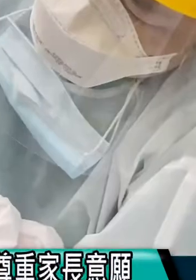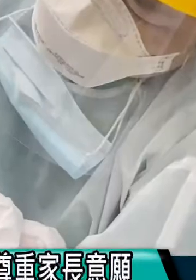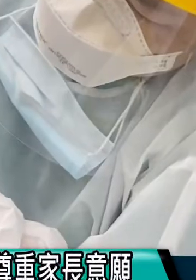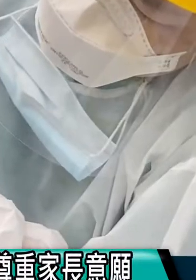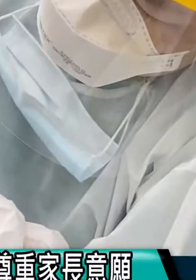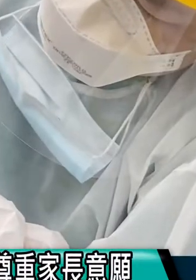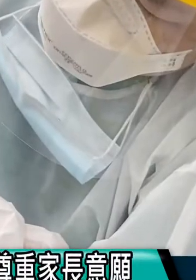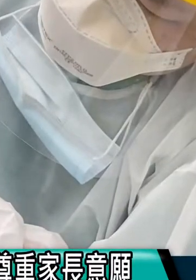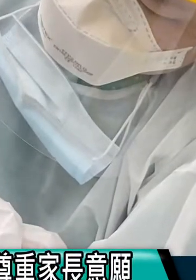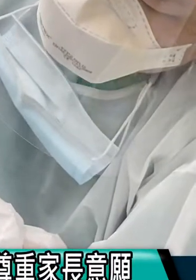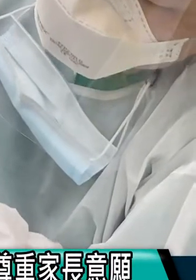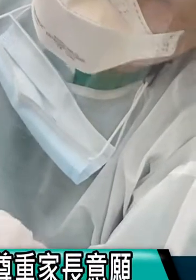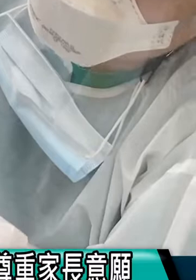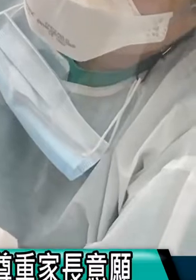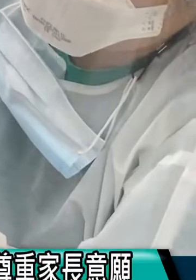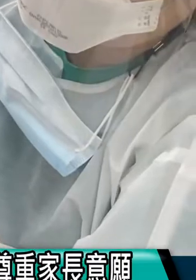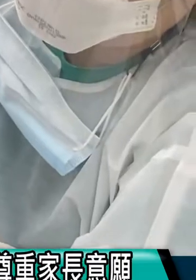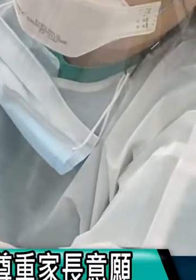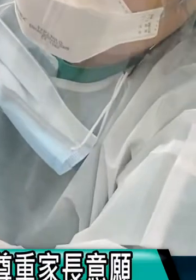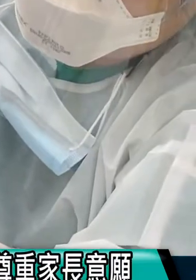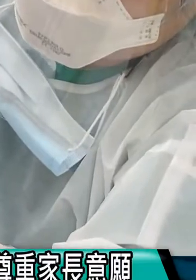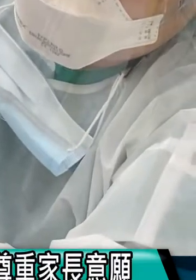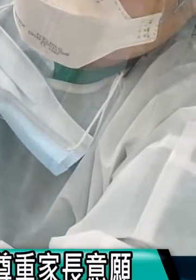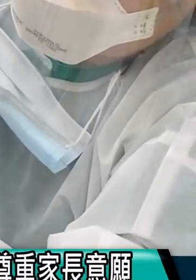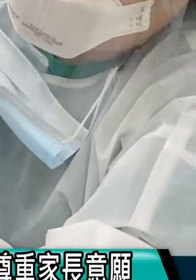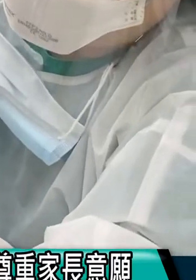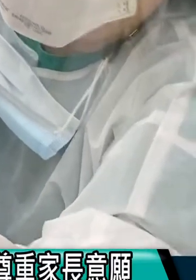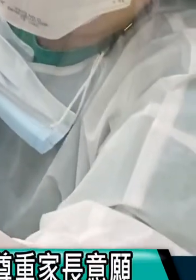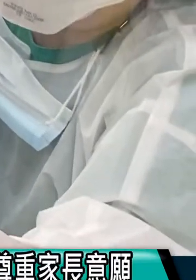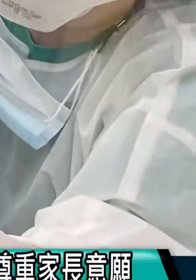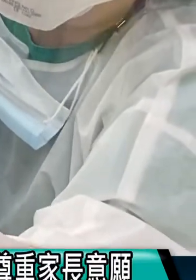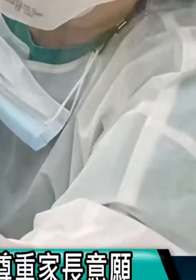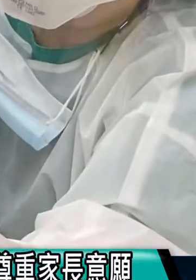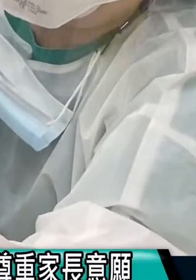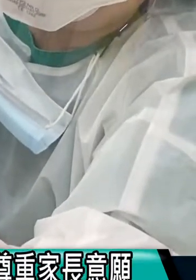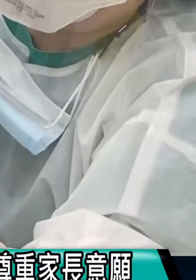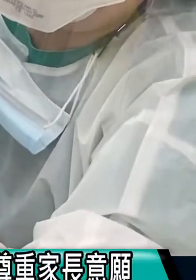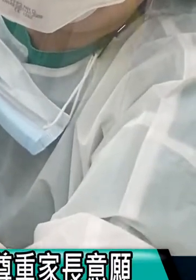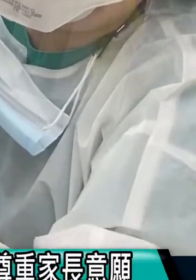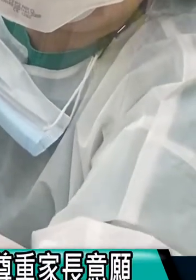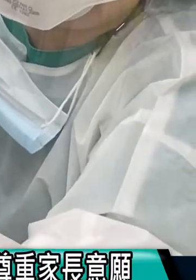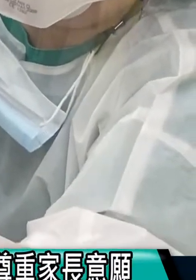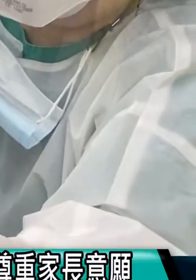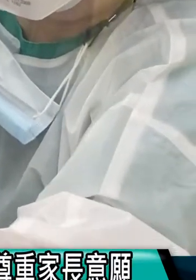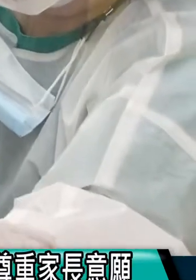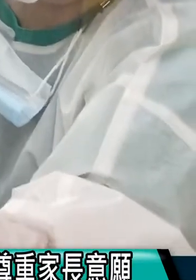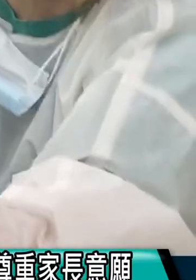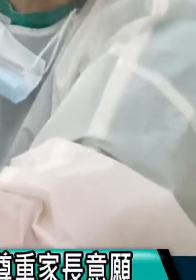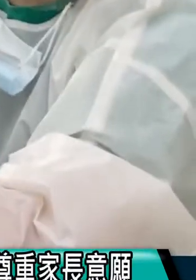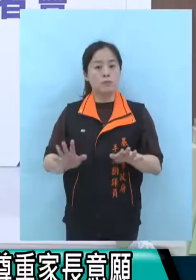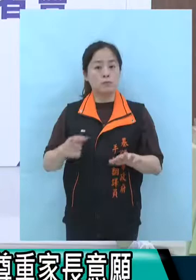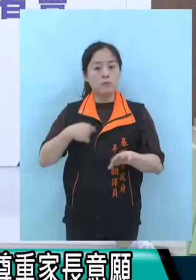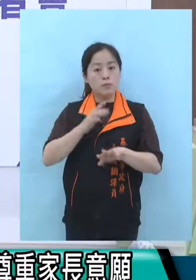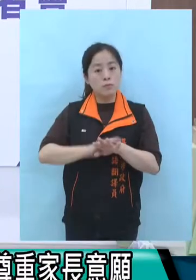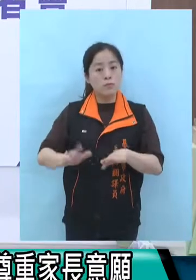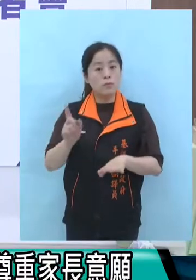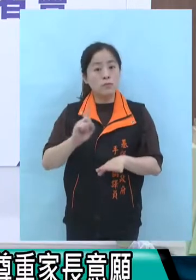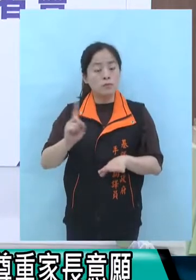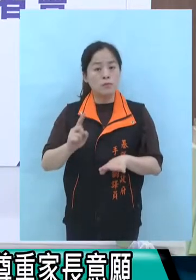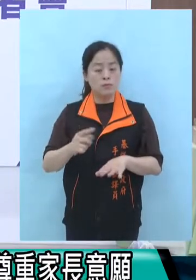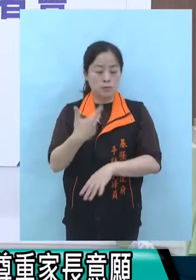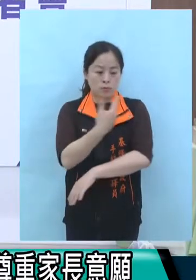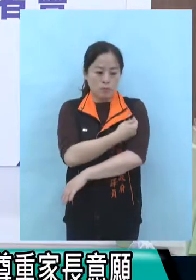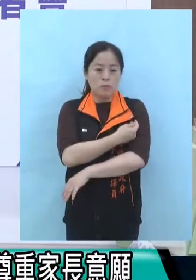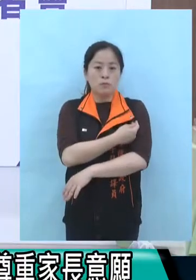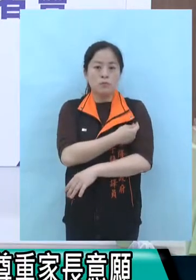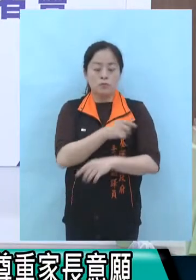家长都在问6到11岁学童何时能打到疫苗，该选莫德纳或 BNT。 疫苗